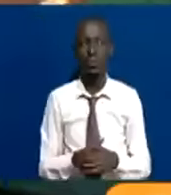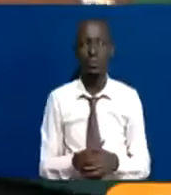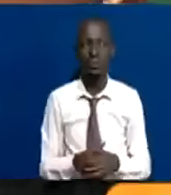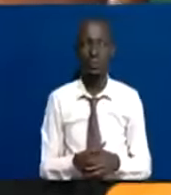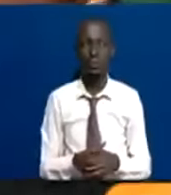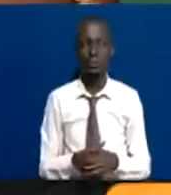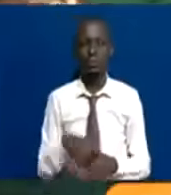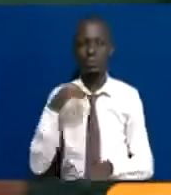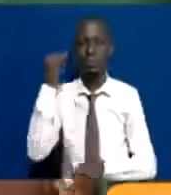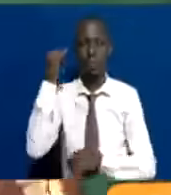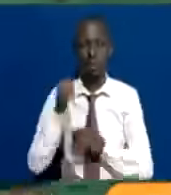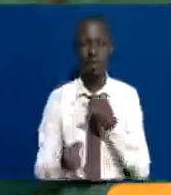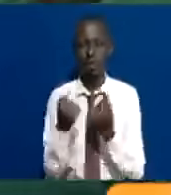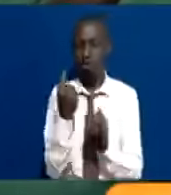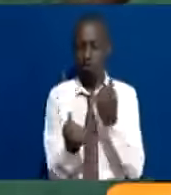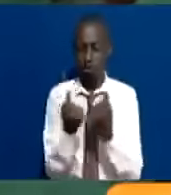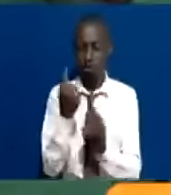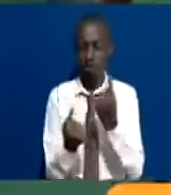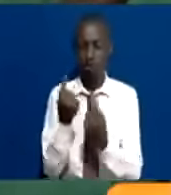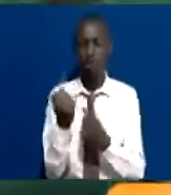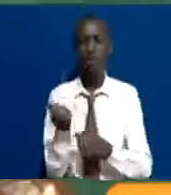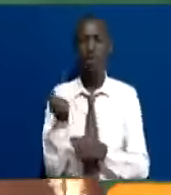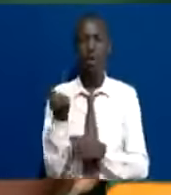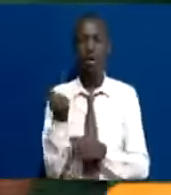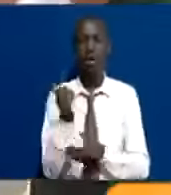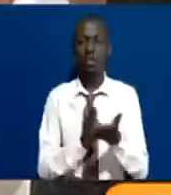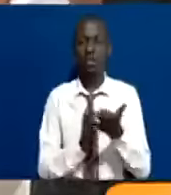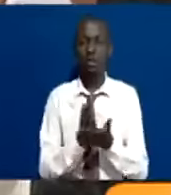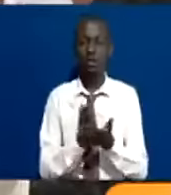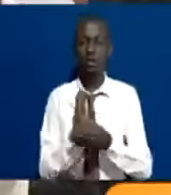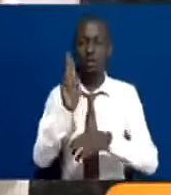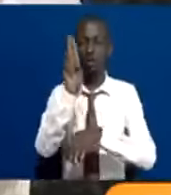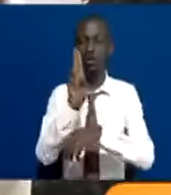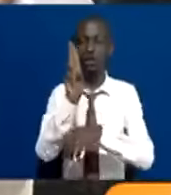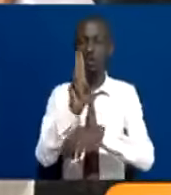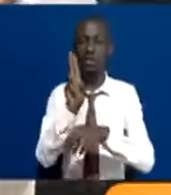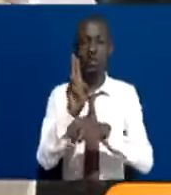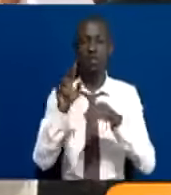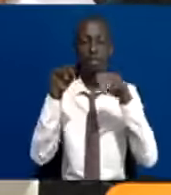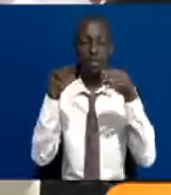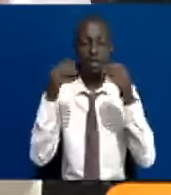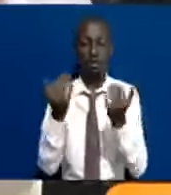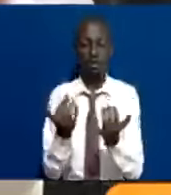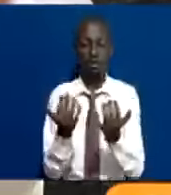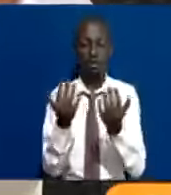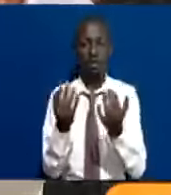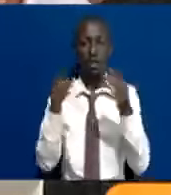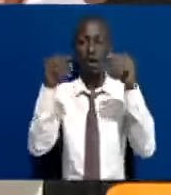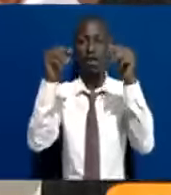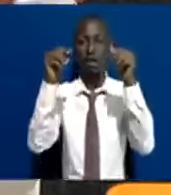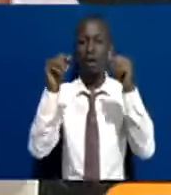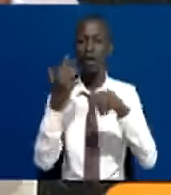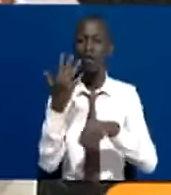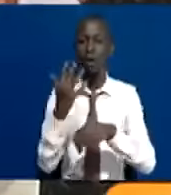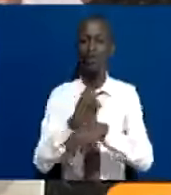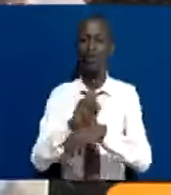Hatua ya mwisho ikiwa ni kupika ugali kutumia unga wa nyasi. Zoezi linalochukua dakika 5 pekee